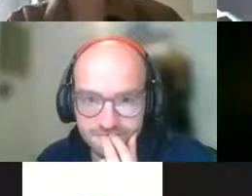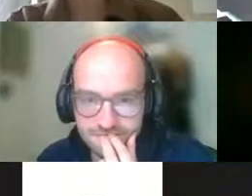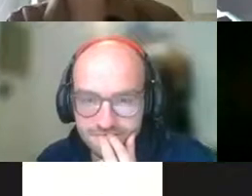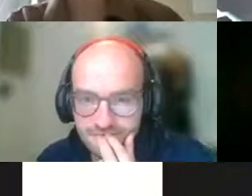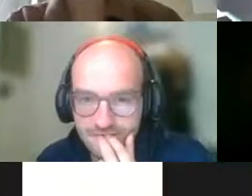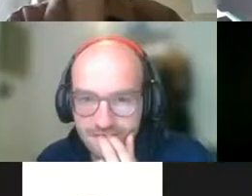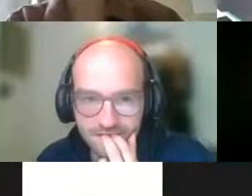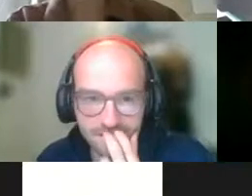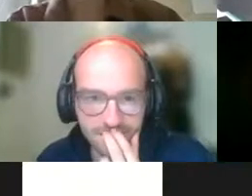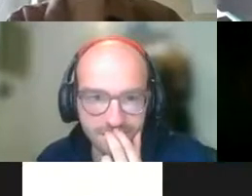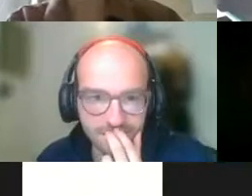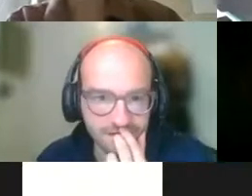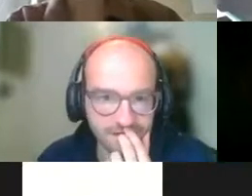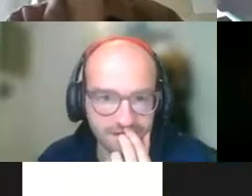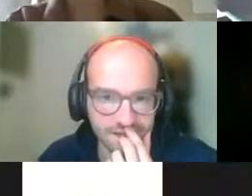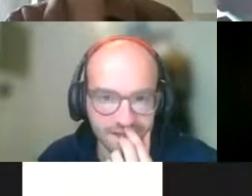niet?